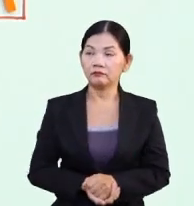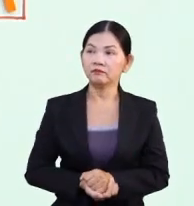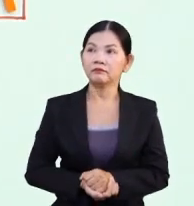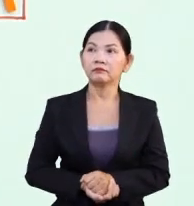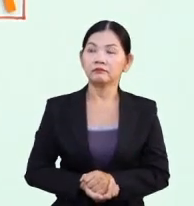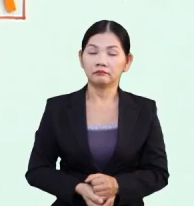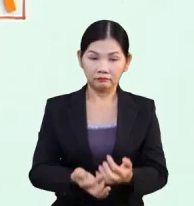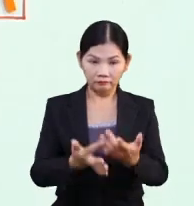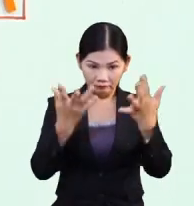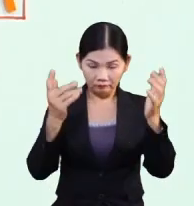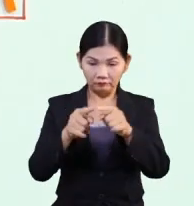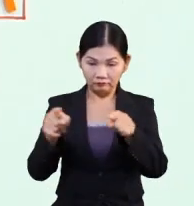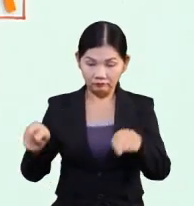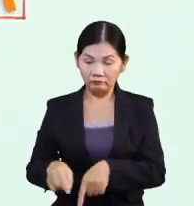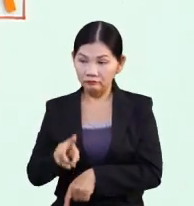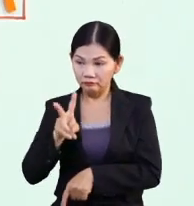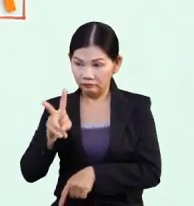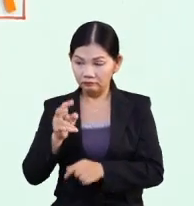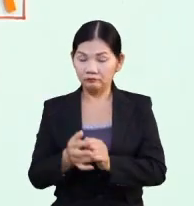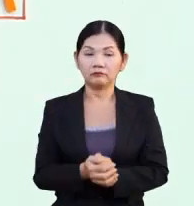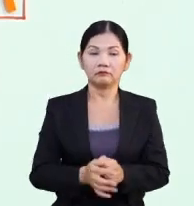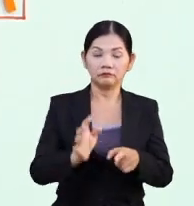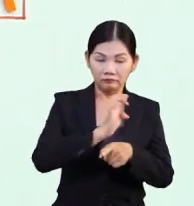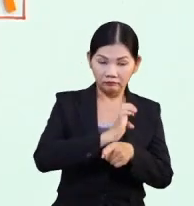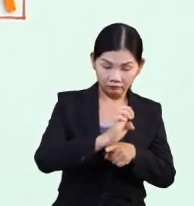ណាផលសណ្ដែកនៃចំការទី1 ច្រើនជាងចំការទី2